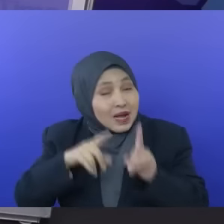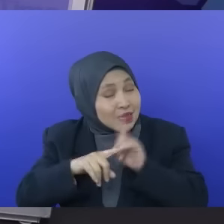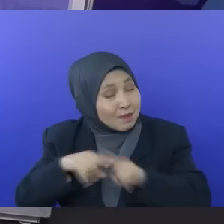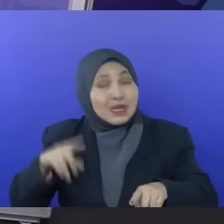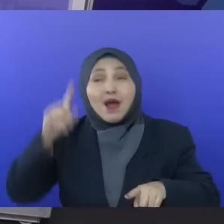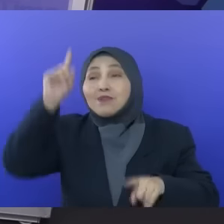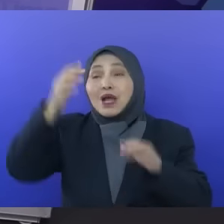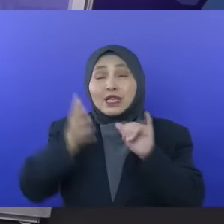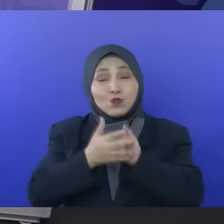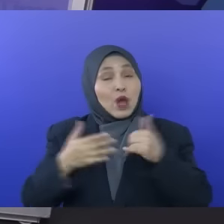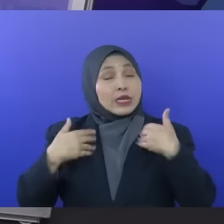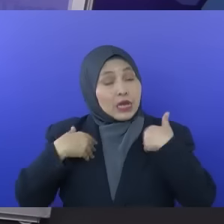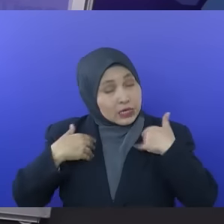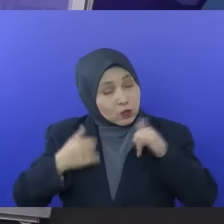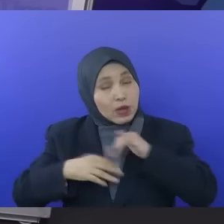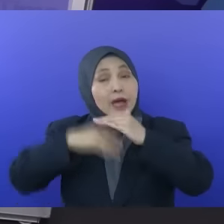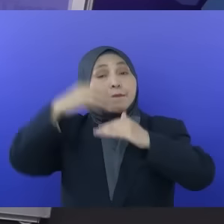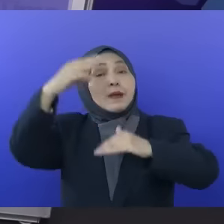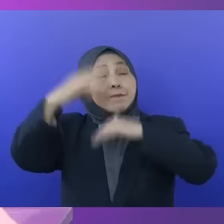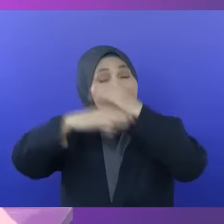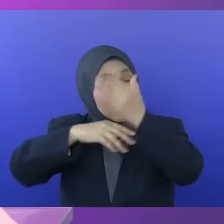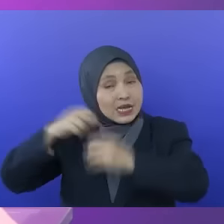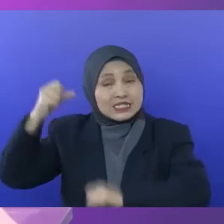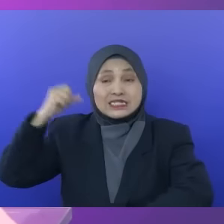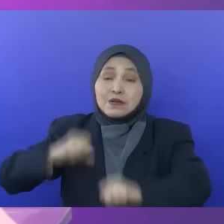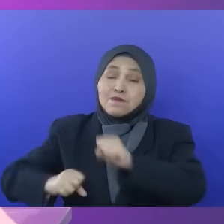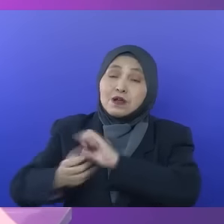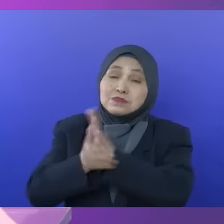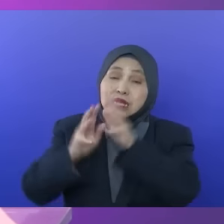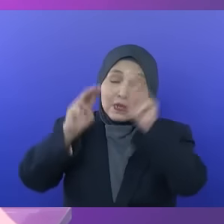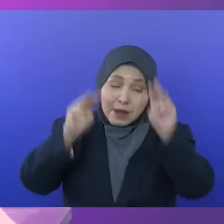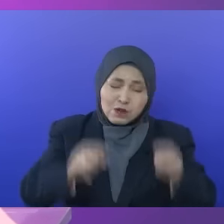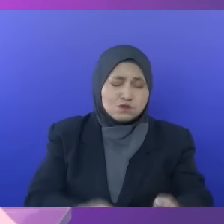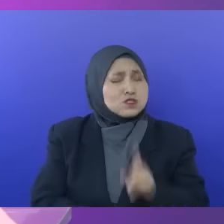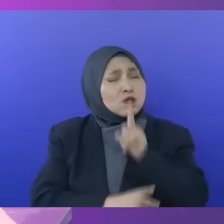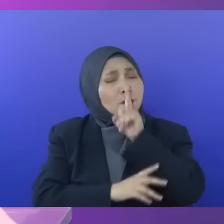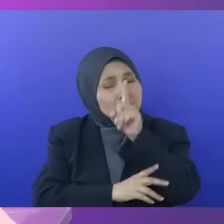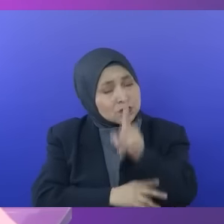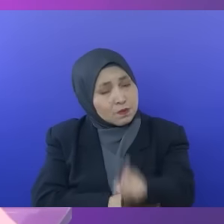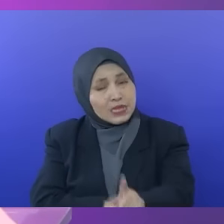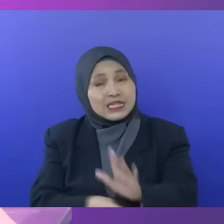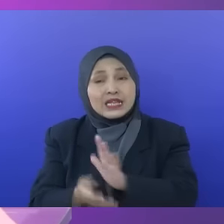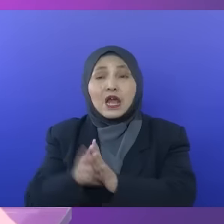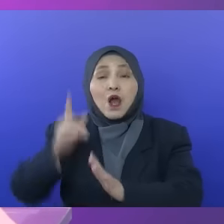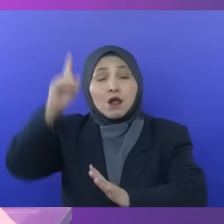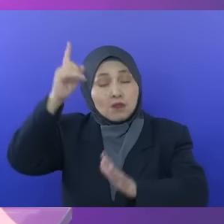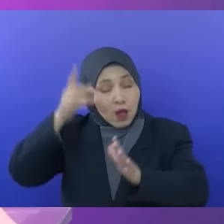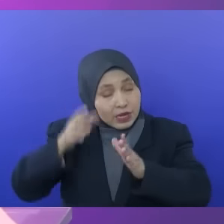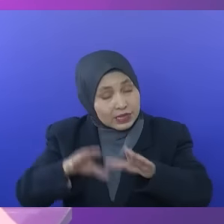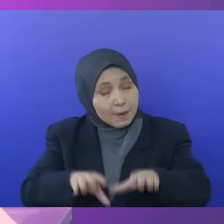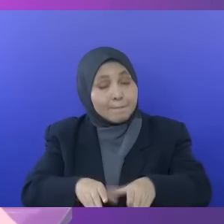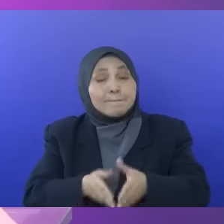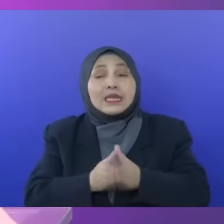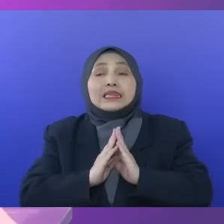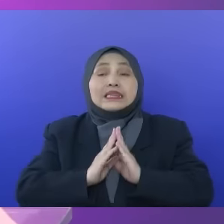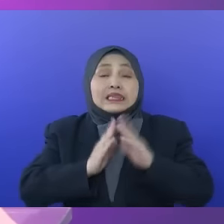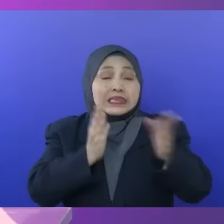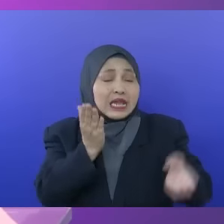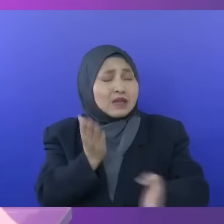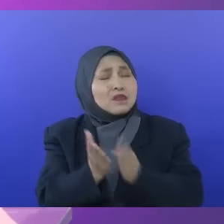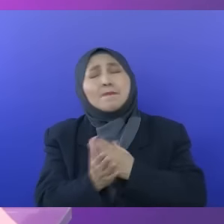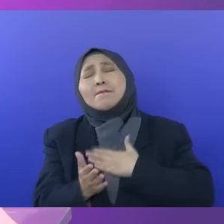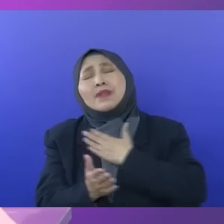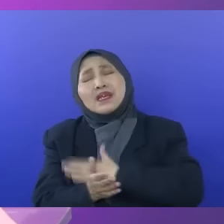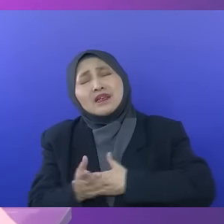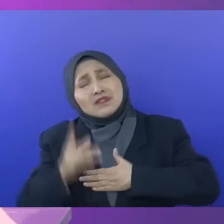membina watak dan sifat seseorang manusia akan menjadi manusia yang sebenarnya jadi Allah mudahkan dahulu kita minta Hidayah ya minta Ya Allah tolong